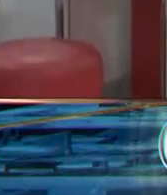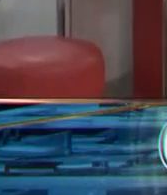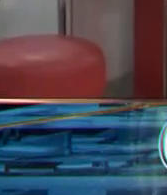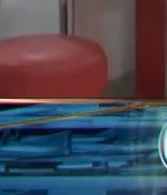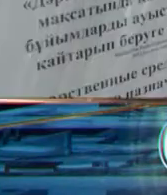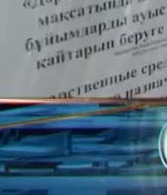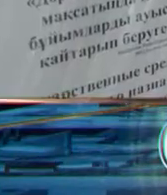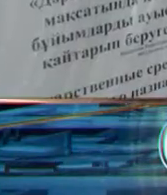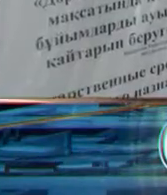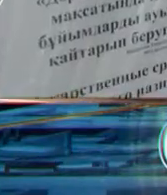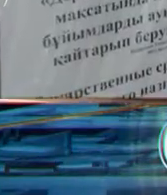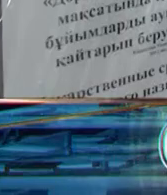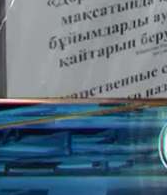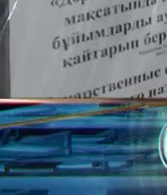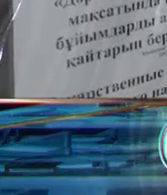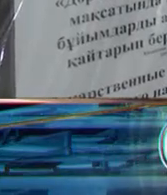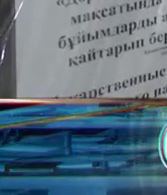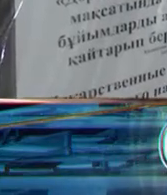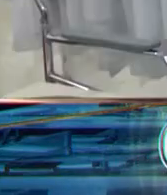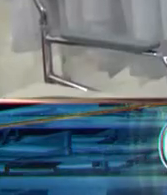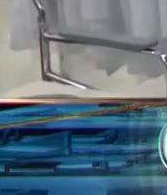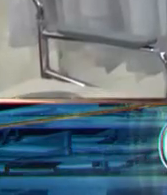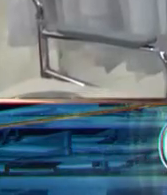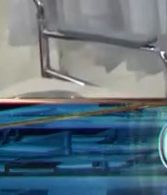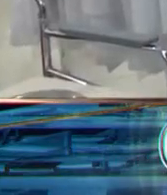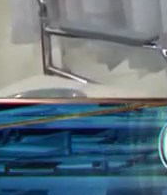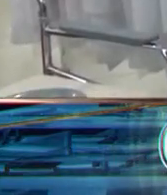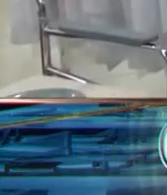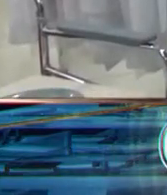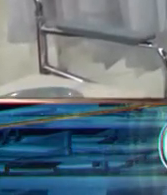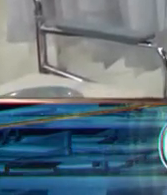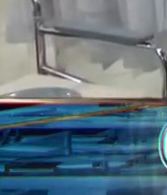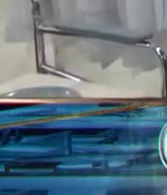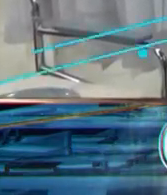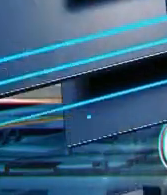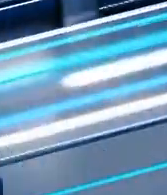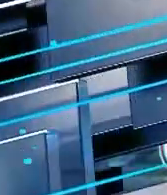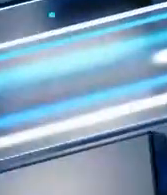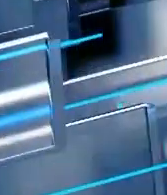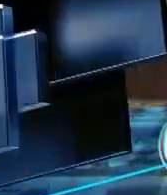Нечем лечиться. Полки талдыкурганских аптек опустели. Ответственные лица вышли на рейд.